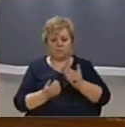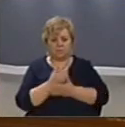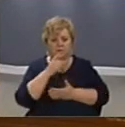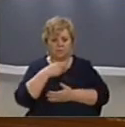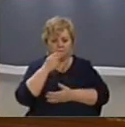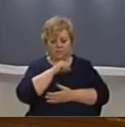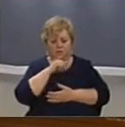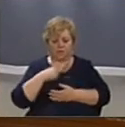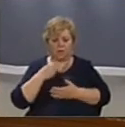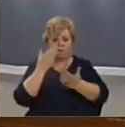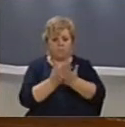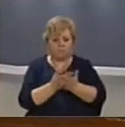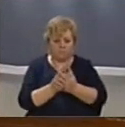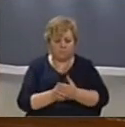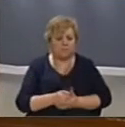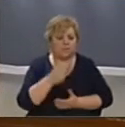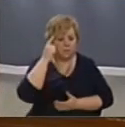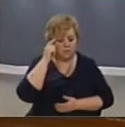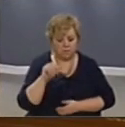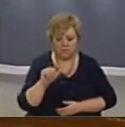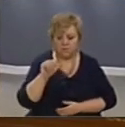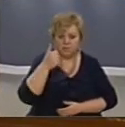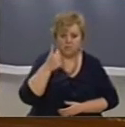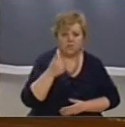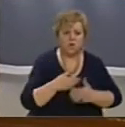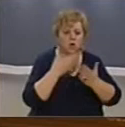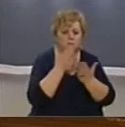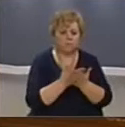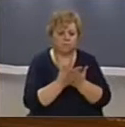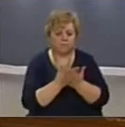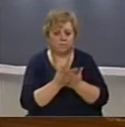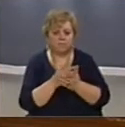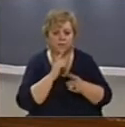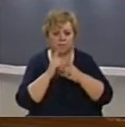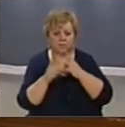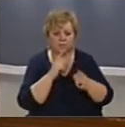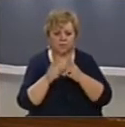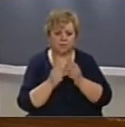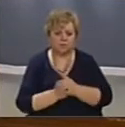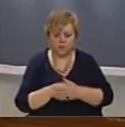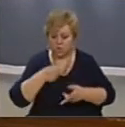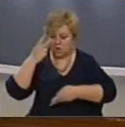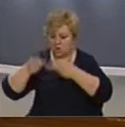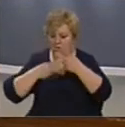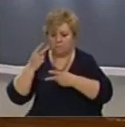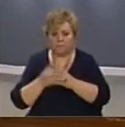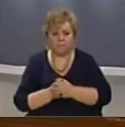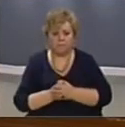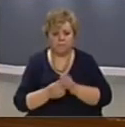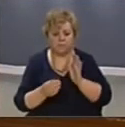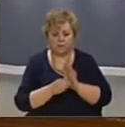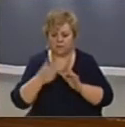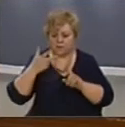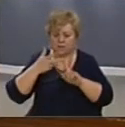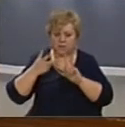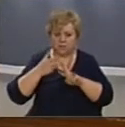vetë rekomandimeve. Mendoj se pika e parë e rekomandimit që flet për autorizimin e auditorit përgjithshëm dhe pika 3 që flet